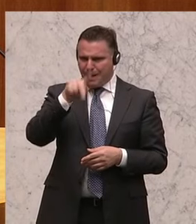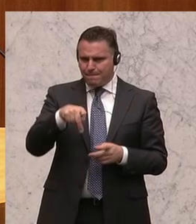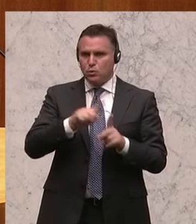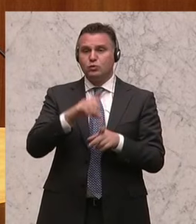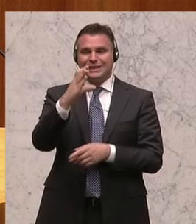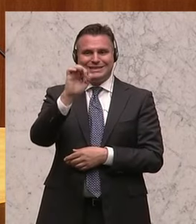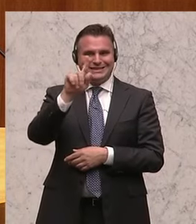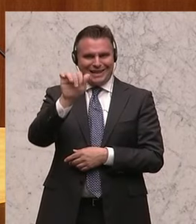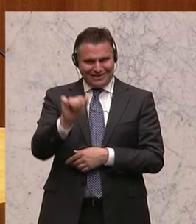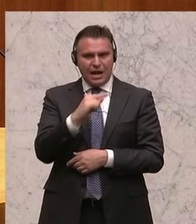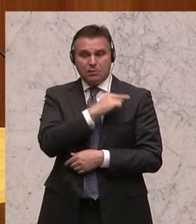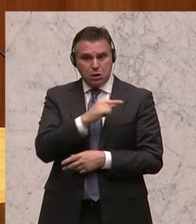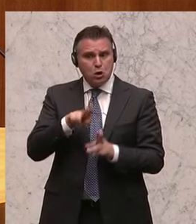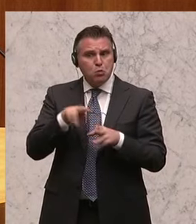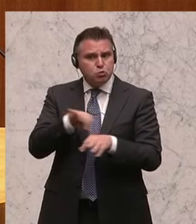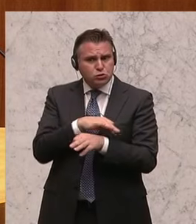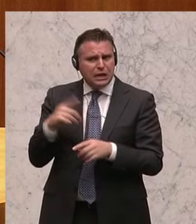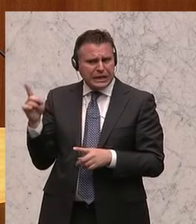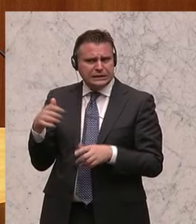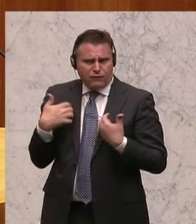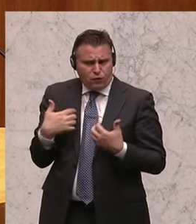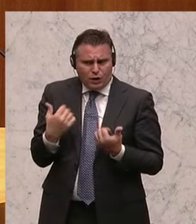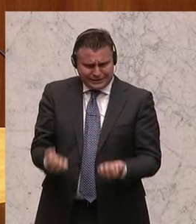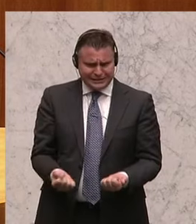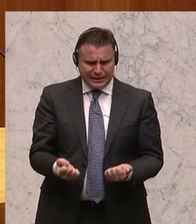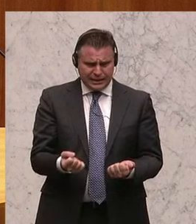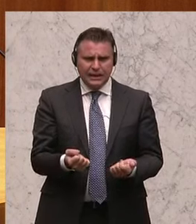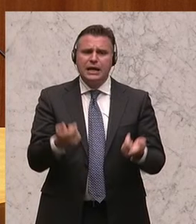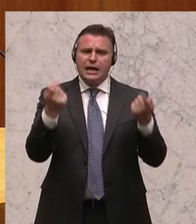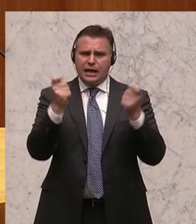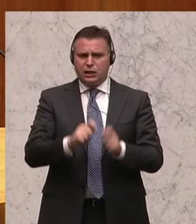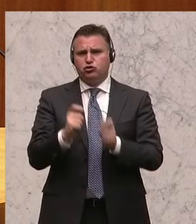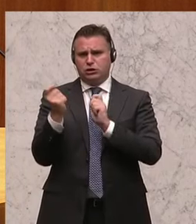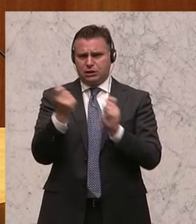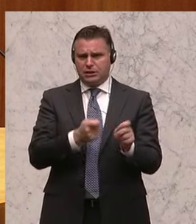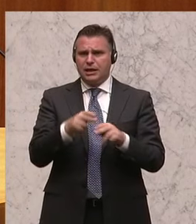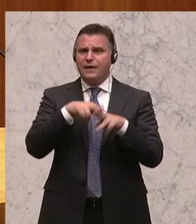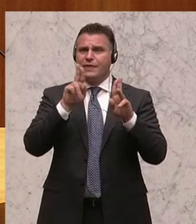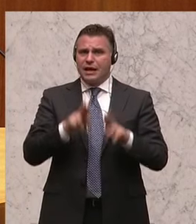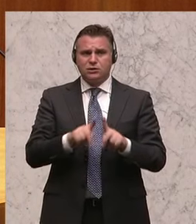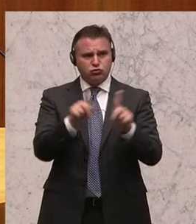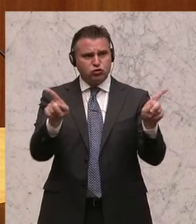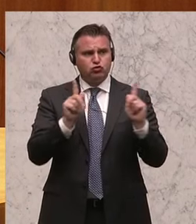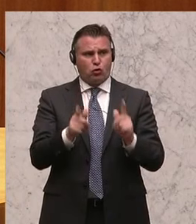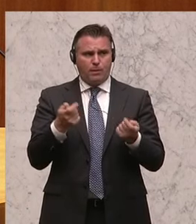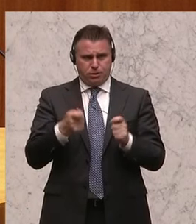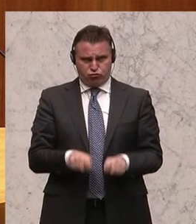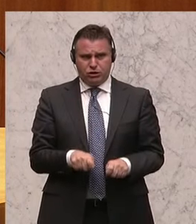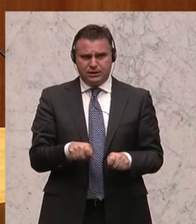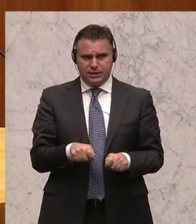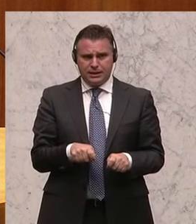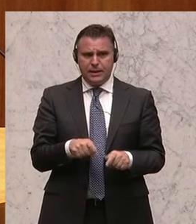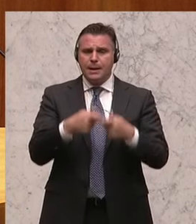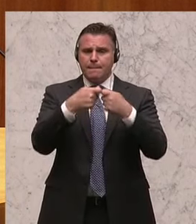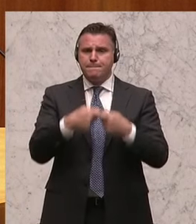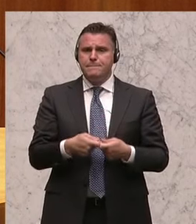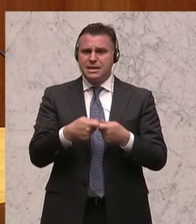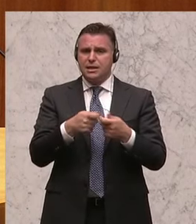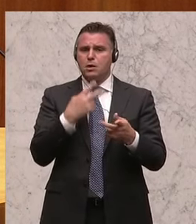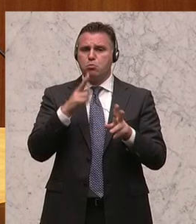der Herr Bundeskanzler wahrscheinlich ganz besonders. Und zwar den Entschließungsantrag, der Nationalrat wolle beschließen, die Mitglieder